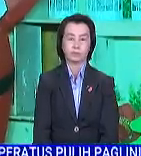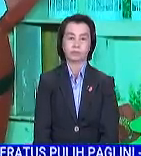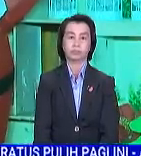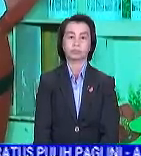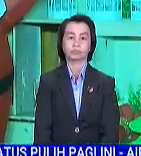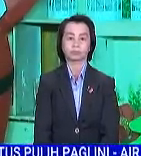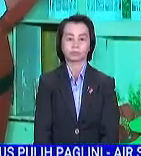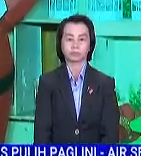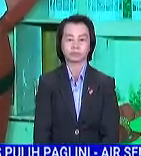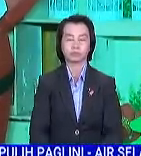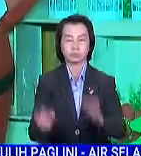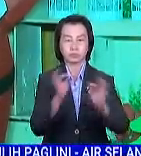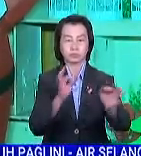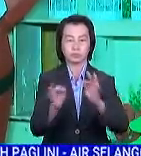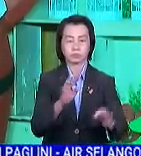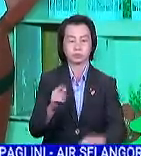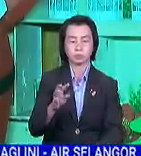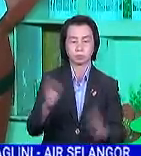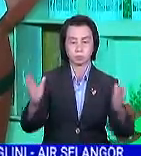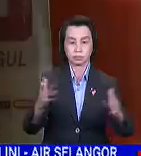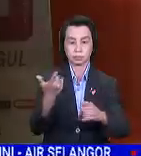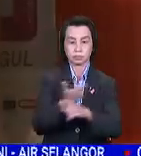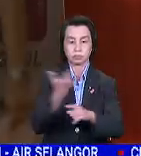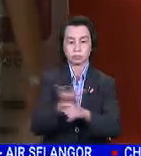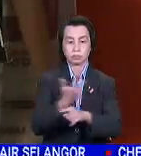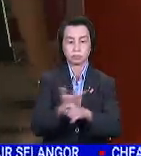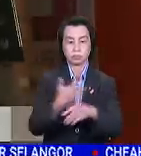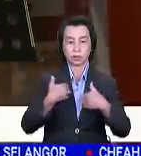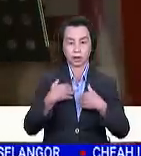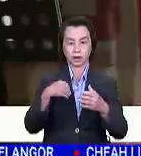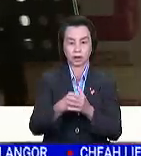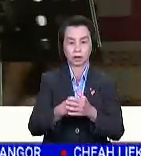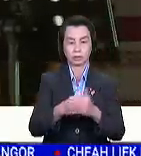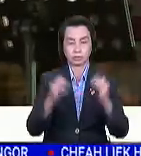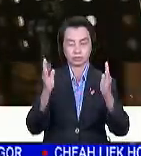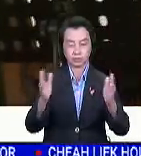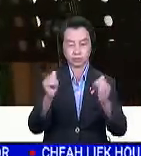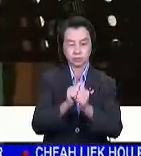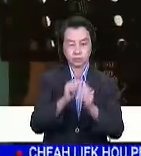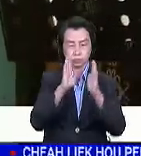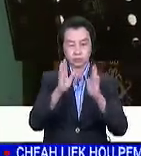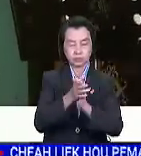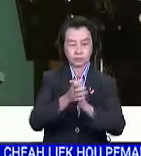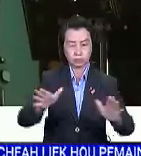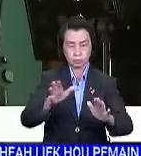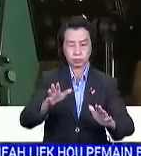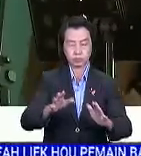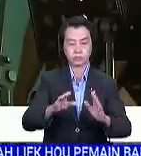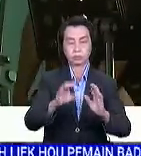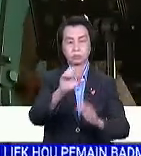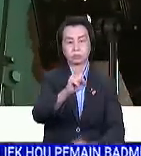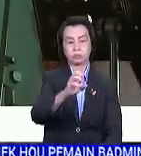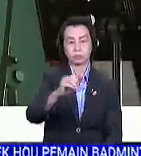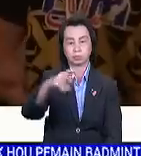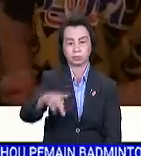covid-19 jelas roslintai sepanjang sesi latihan yang diadakan dalam kapasiti terhad bagi menjamin keselamatan dan prosedur operasi